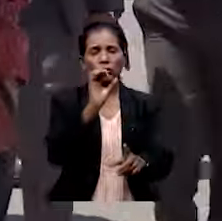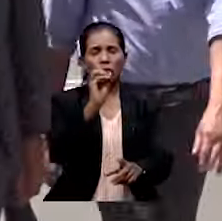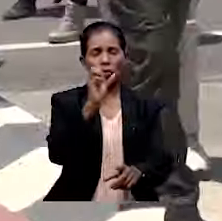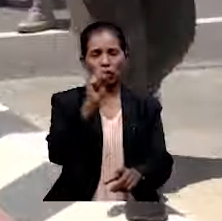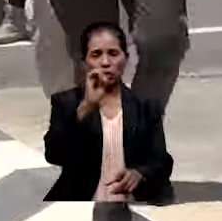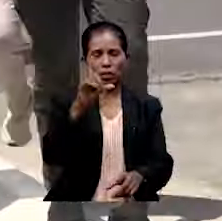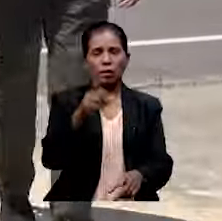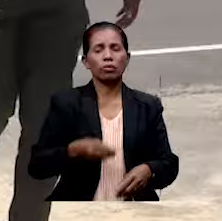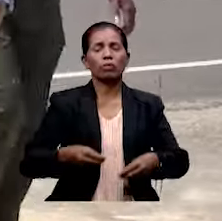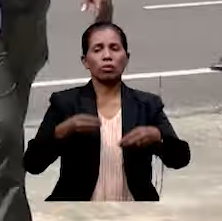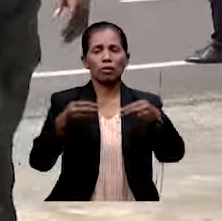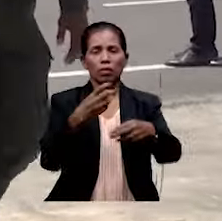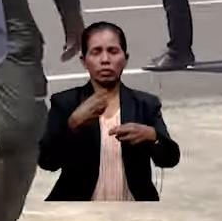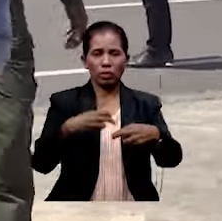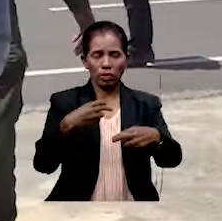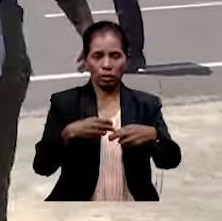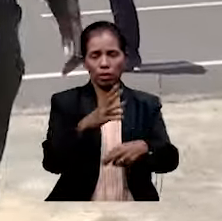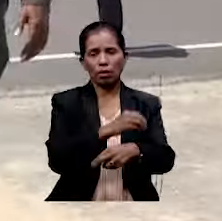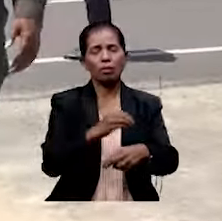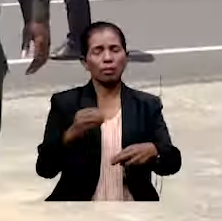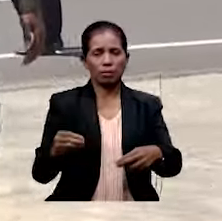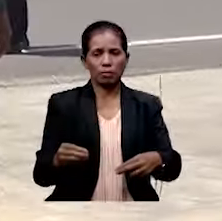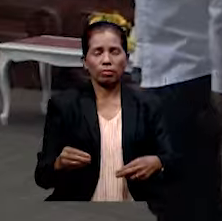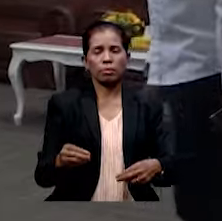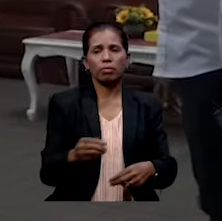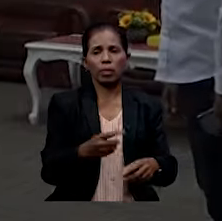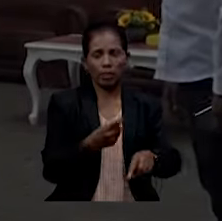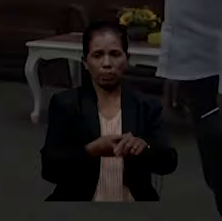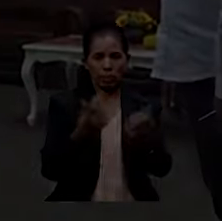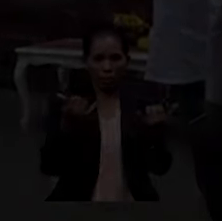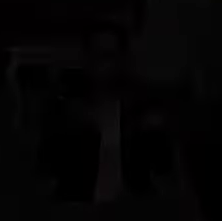kauza bot ida ba fenomeno refere. Mateus Romario, Dilma Suzeti, ZMN.